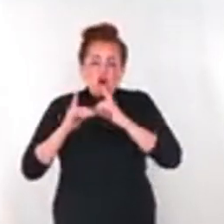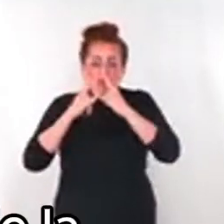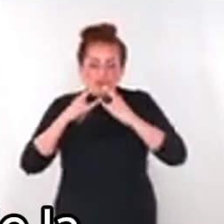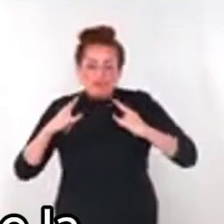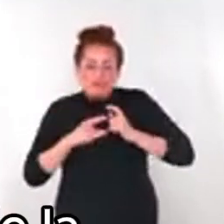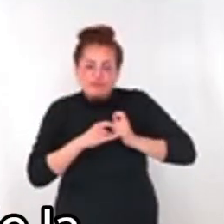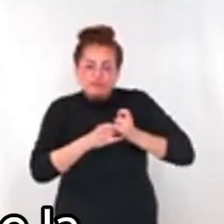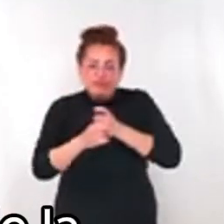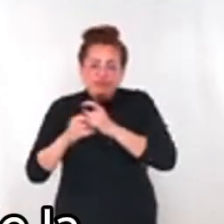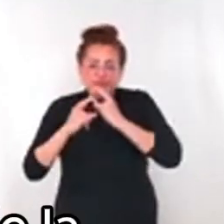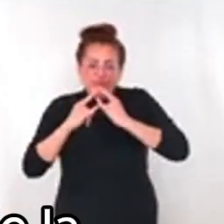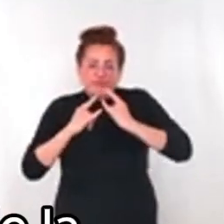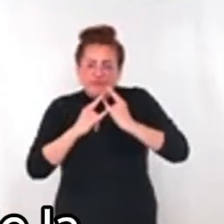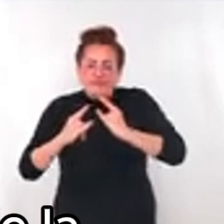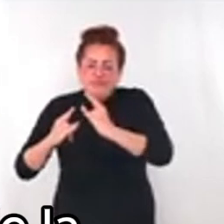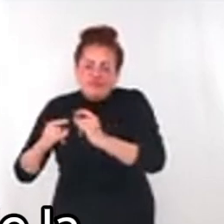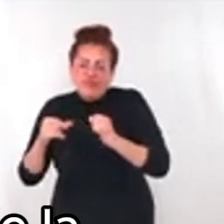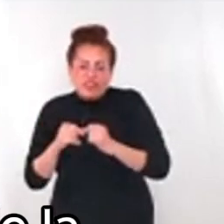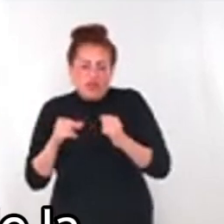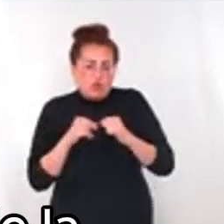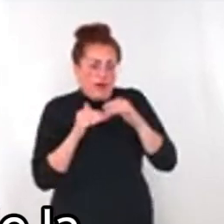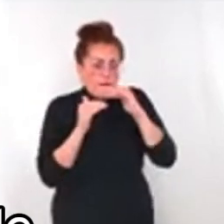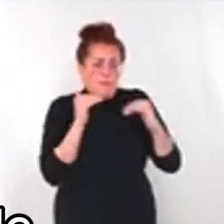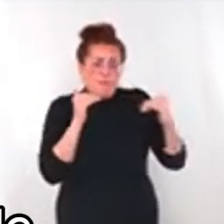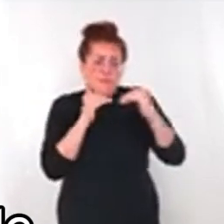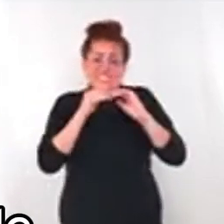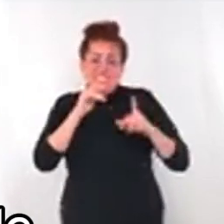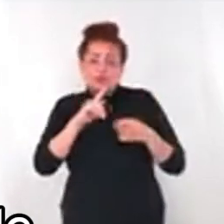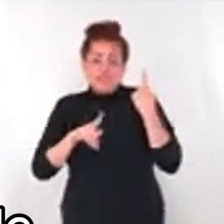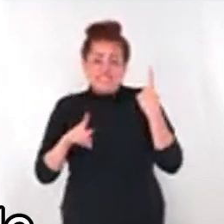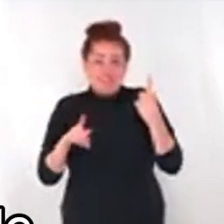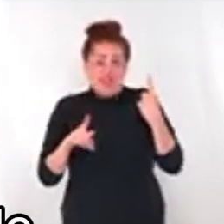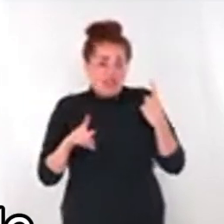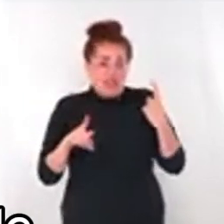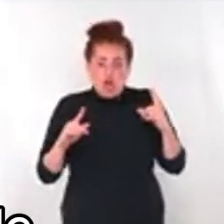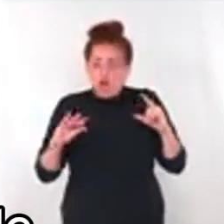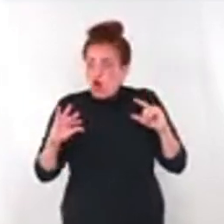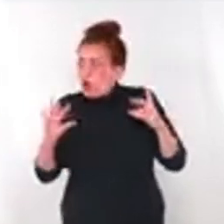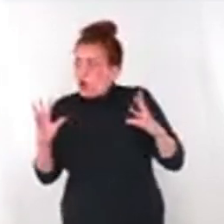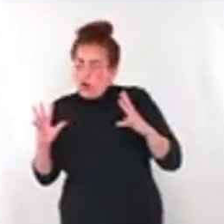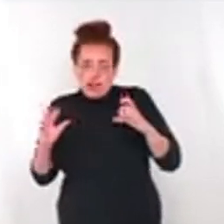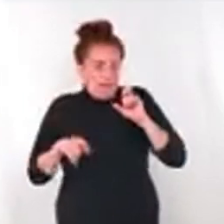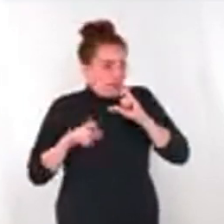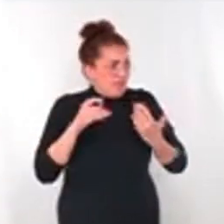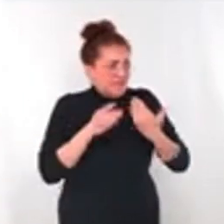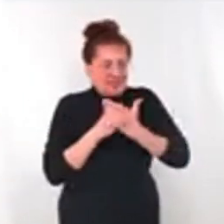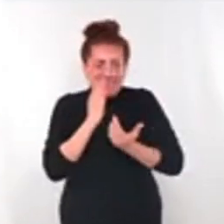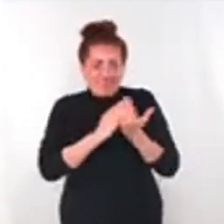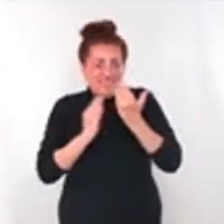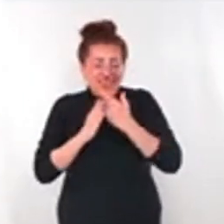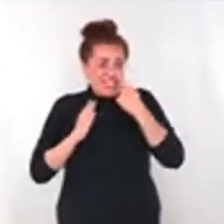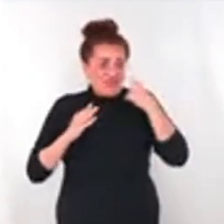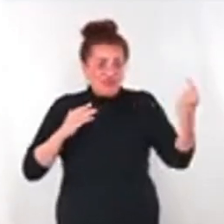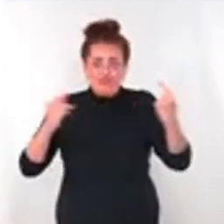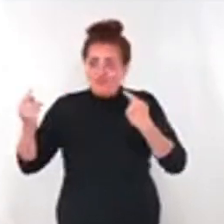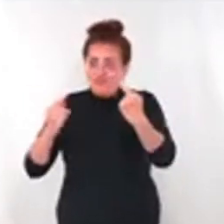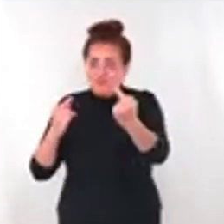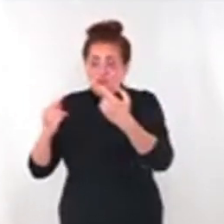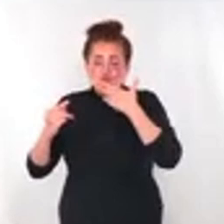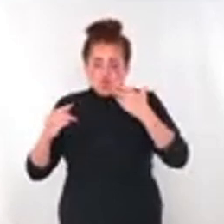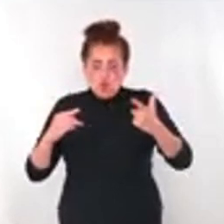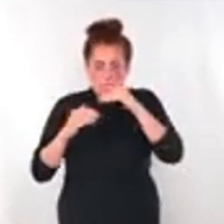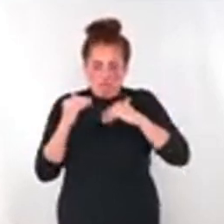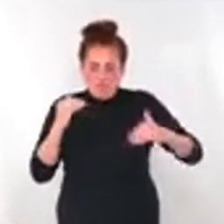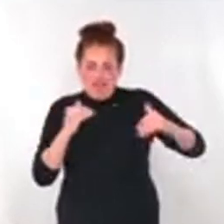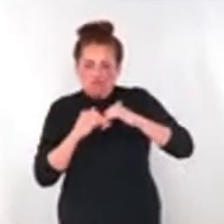une plateforme qui permet de se regrouper autour de la question de la résorption, de regrouper tous les acteurs autour de cette question-là pour mettre en place sur le territoire